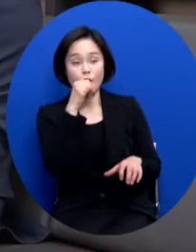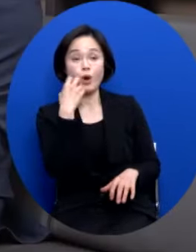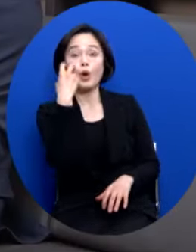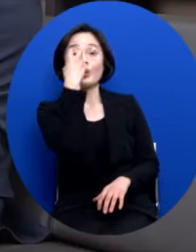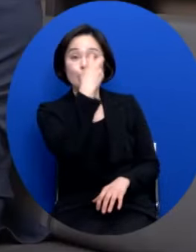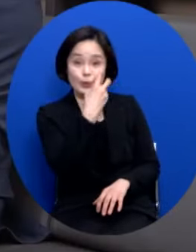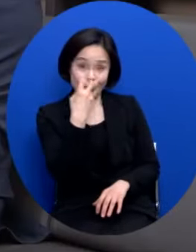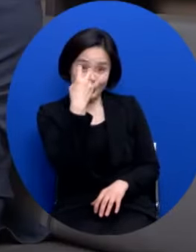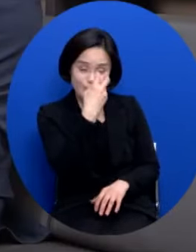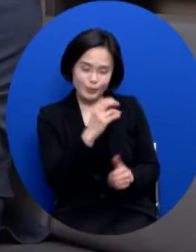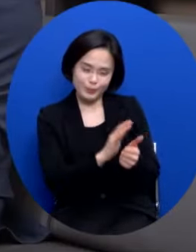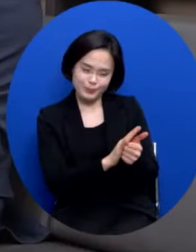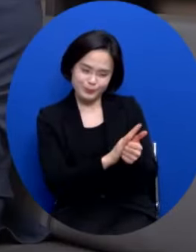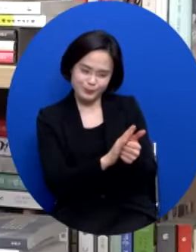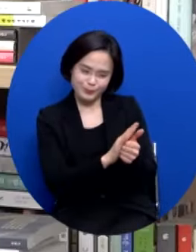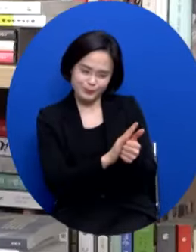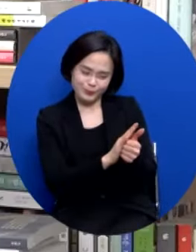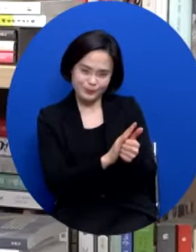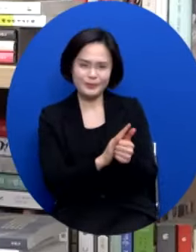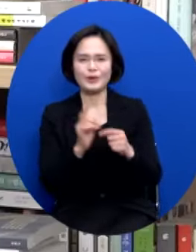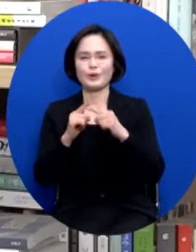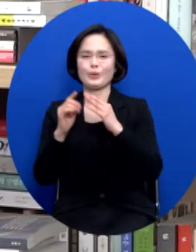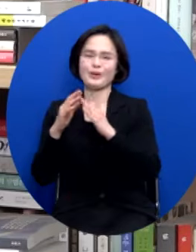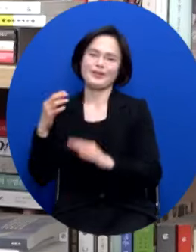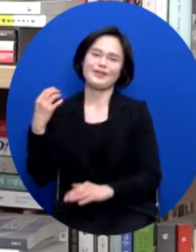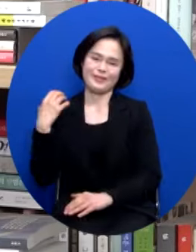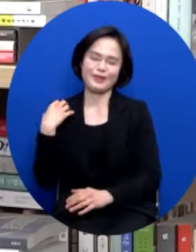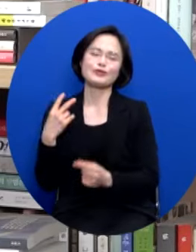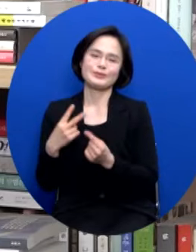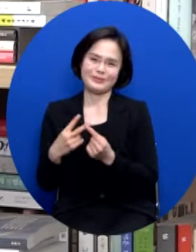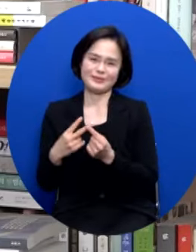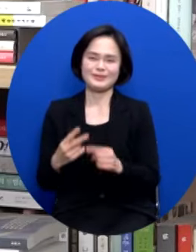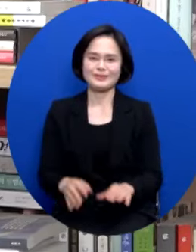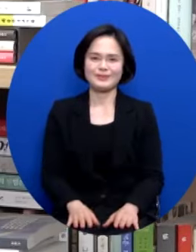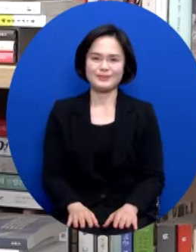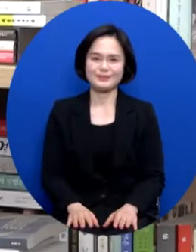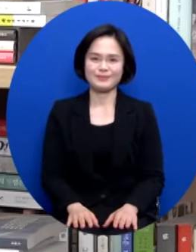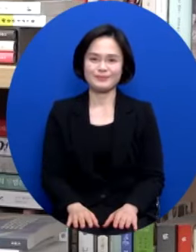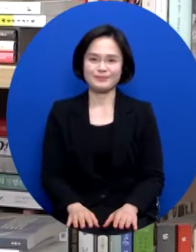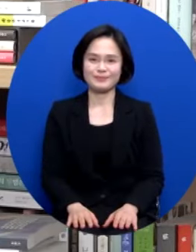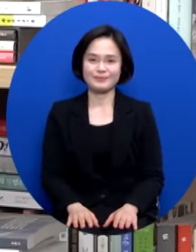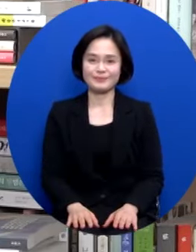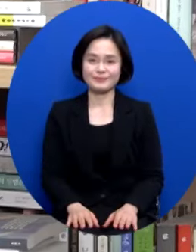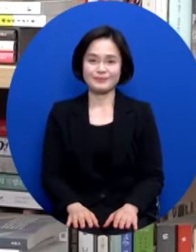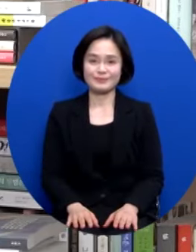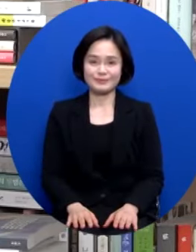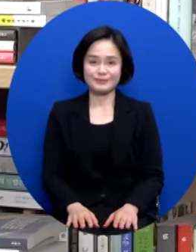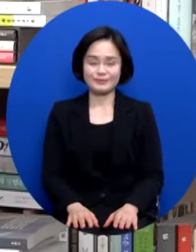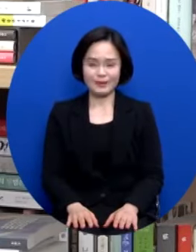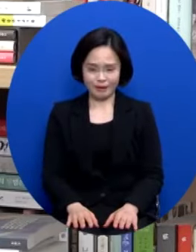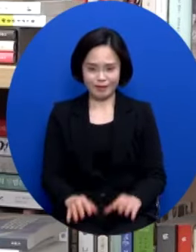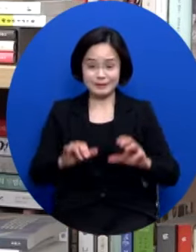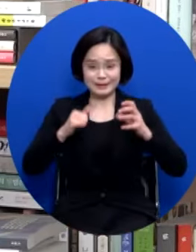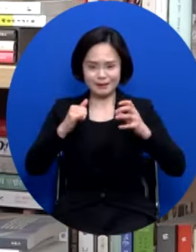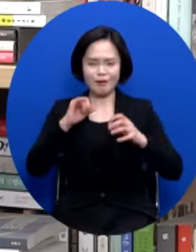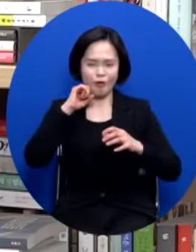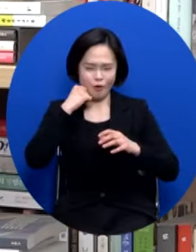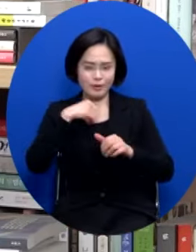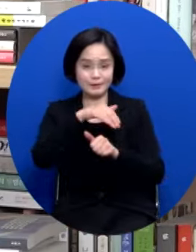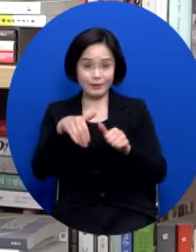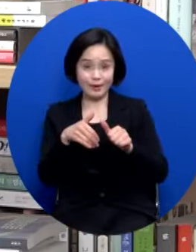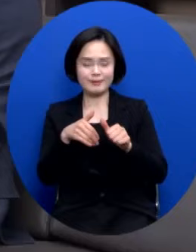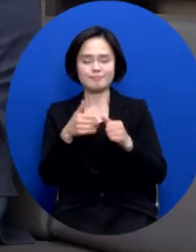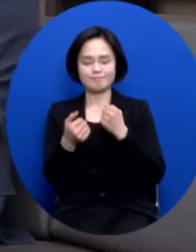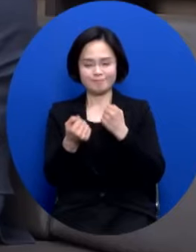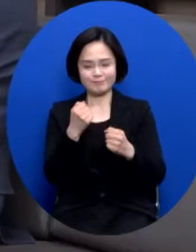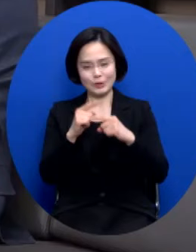저희들이 계속해서 실행해 나간다면 그래도 교회가 어려운 상황 가운데서 세상의 빛과 소금의 역할을 감당할 수 있으리라고 그렇게 생각이